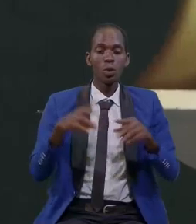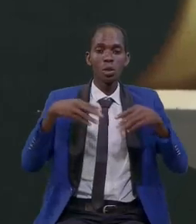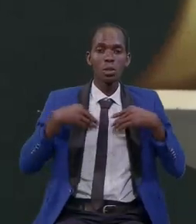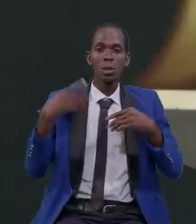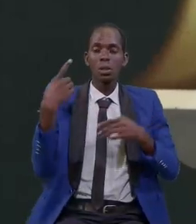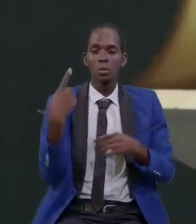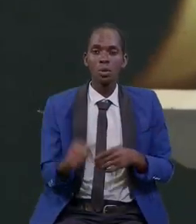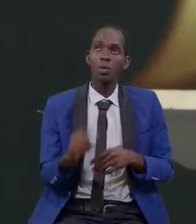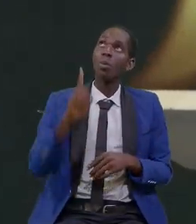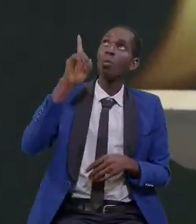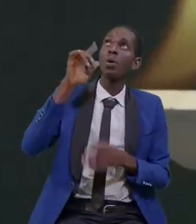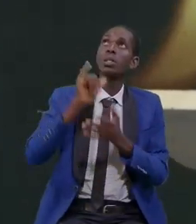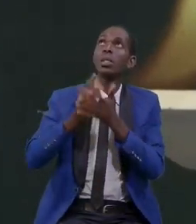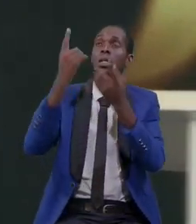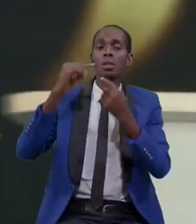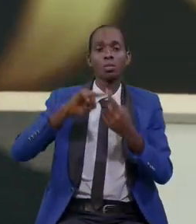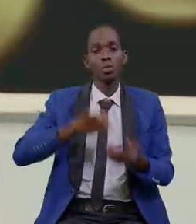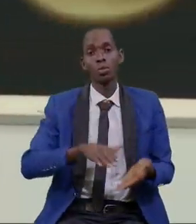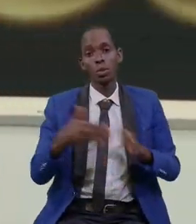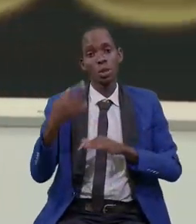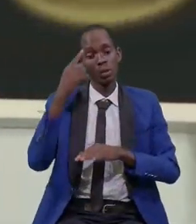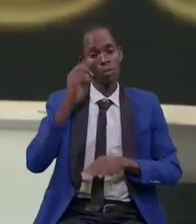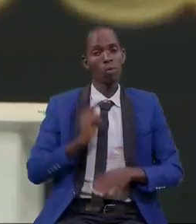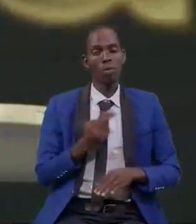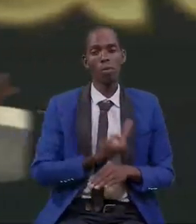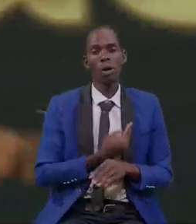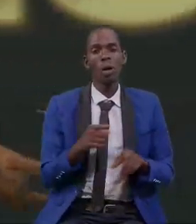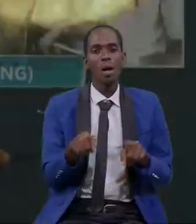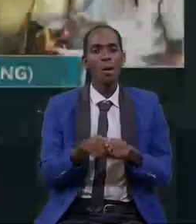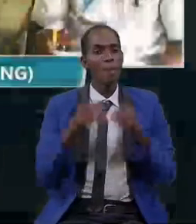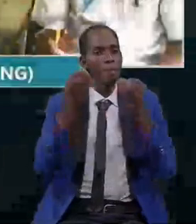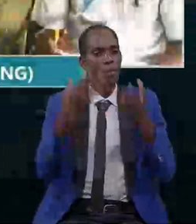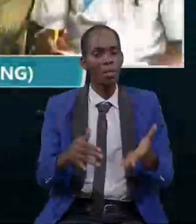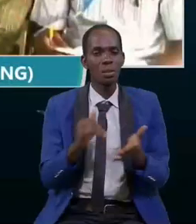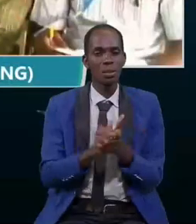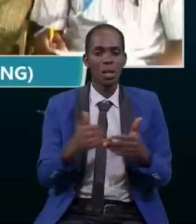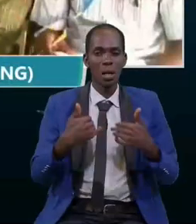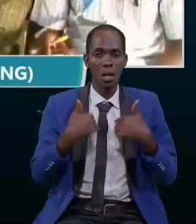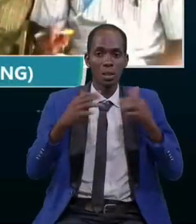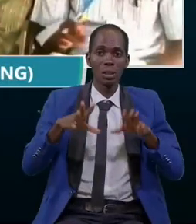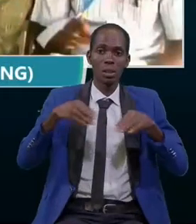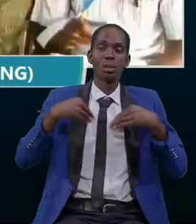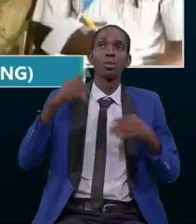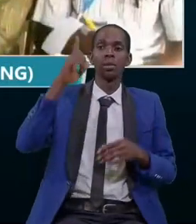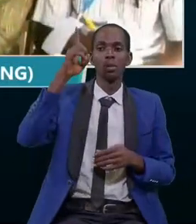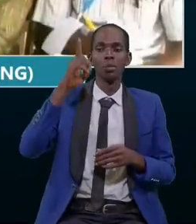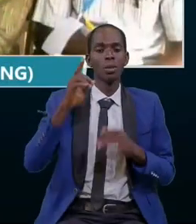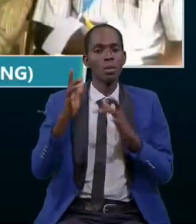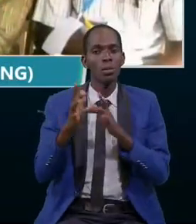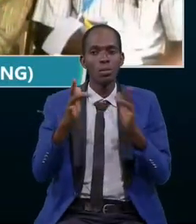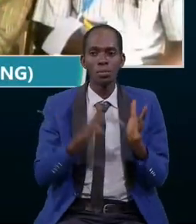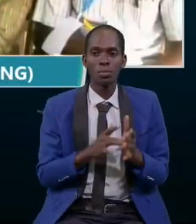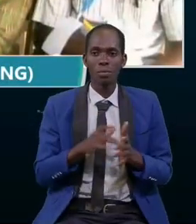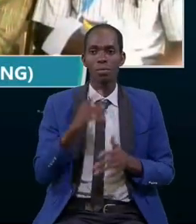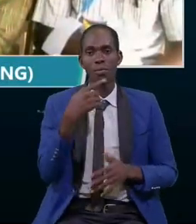sur la croix du calvaire. Mais à tous ceux qui l'ont reçu, Jésus est